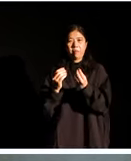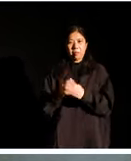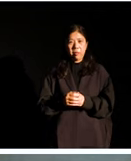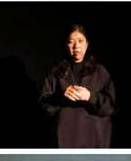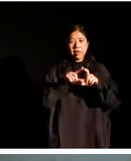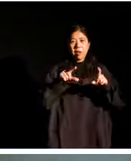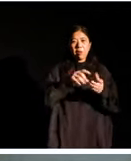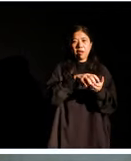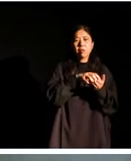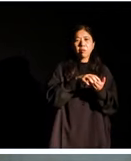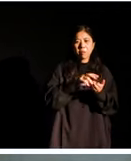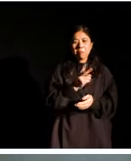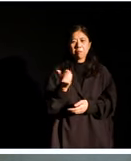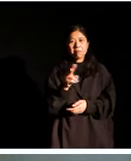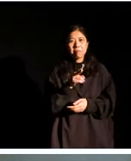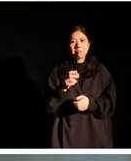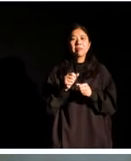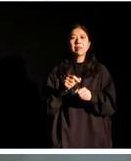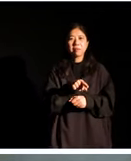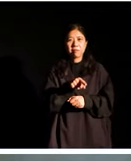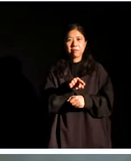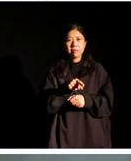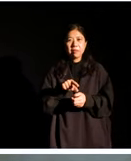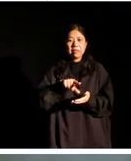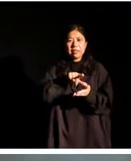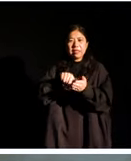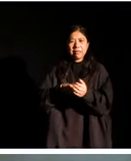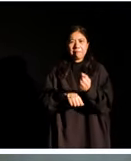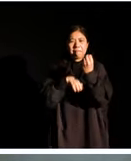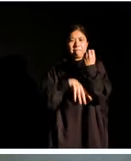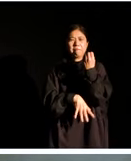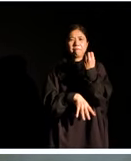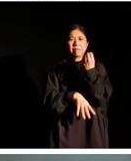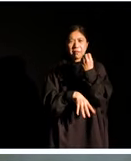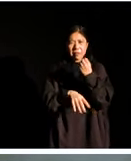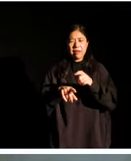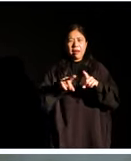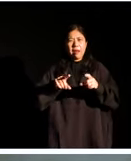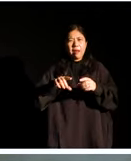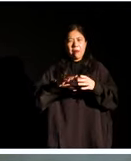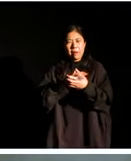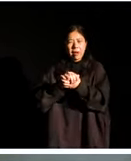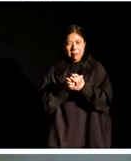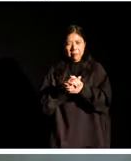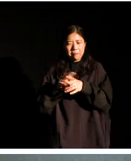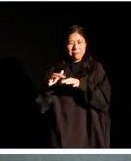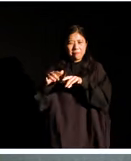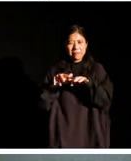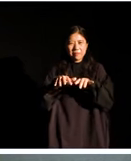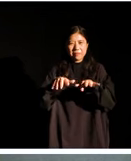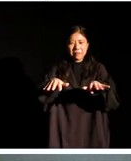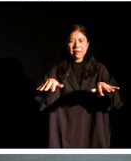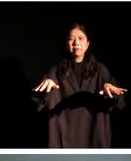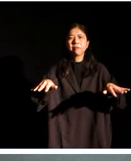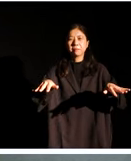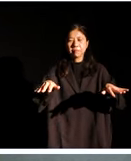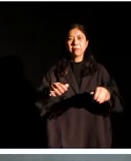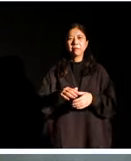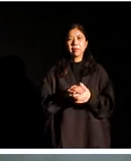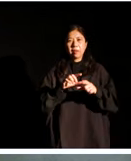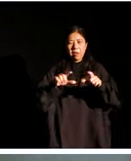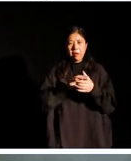省と各年で開催しておりまして地域にねざした活動が平和の定として人や地域に影響を与え